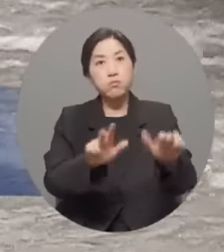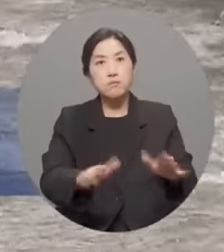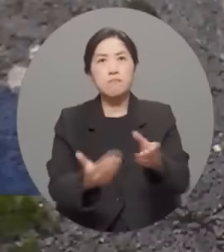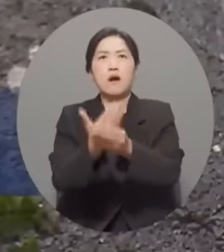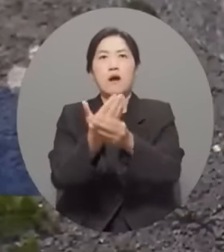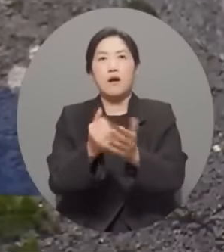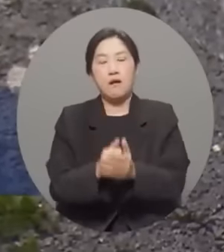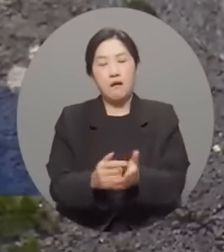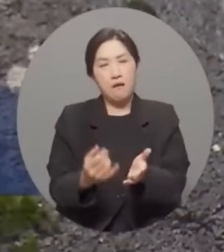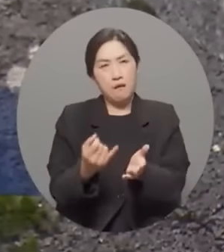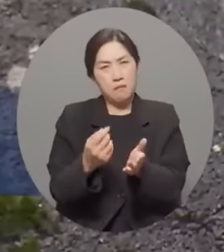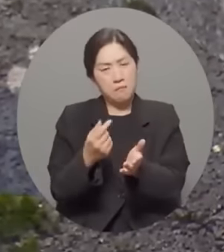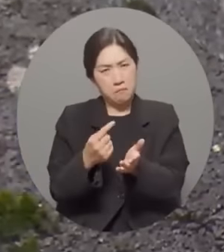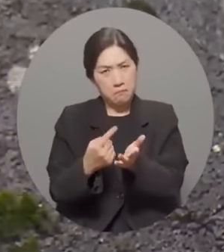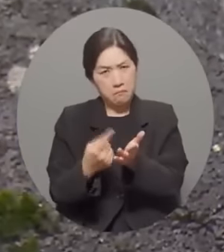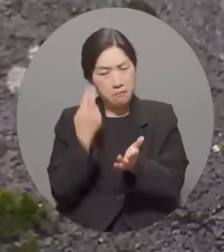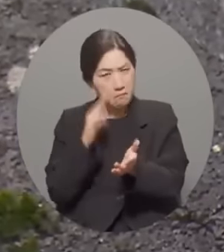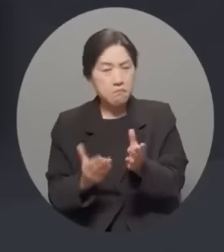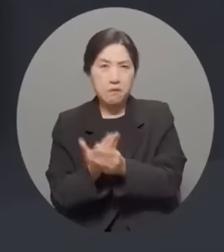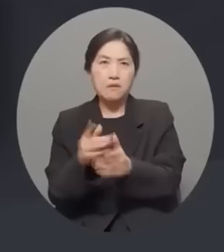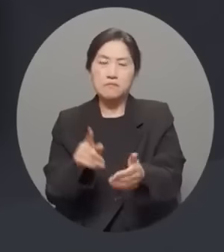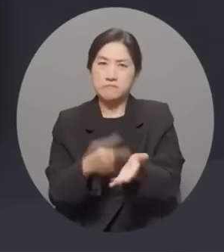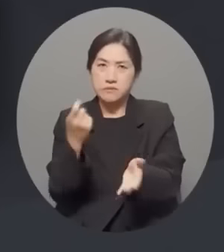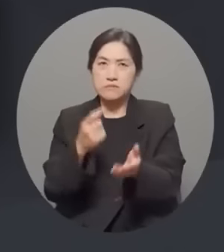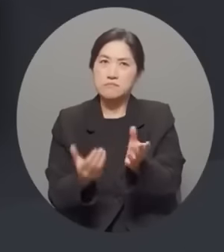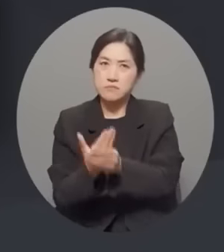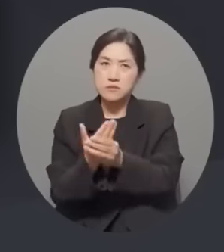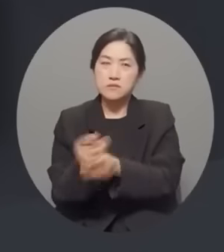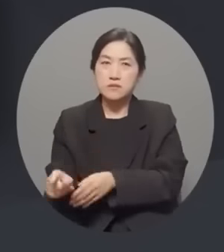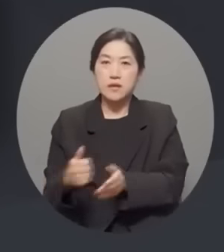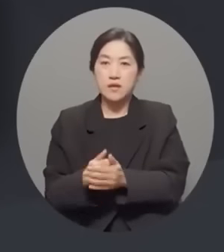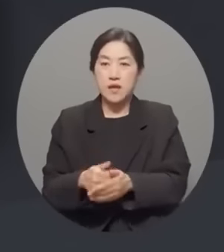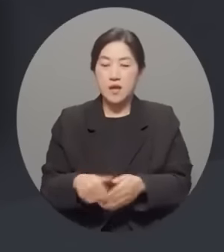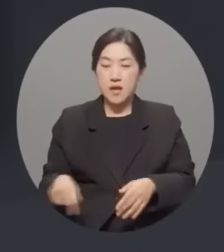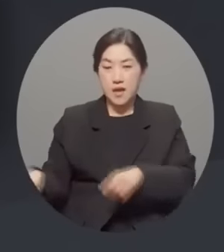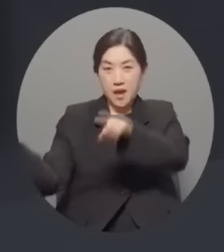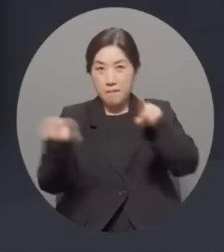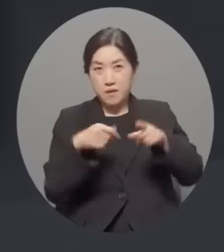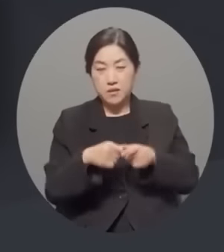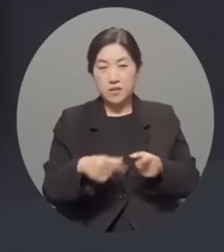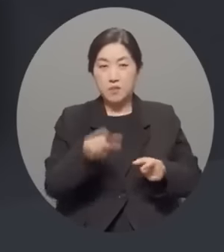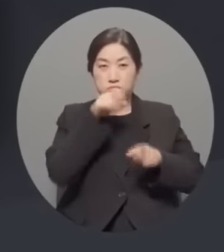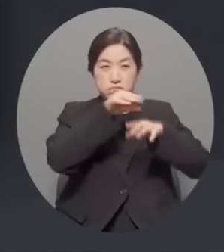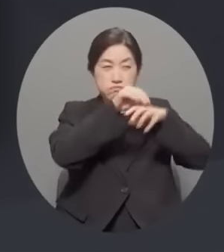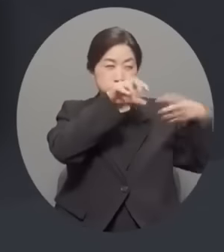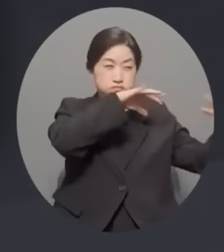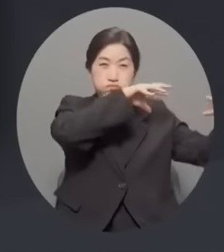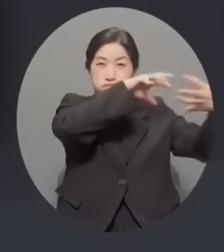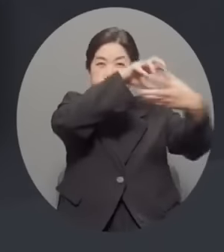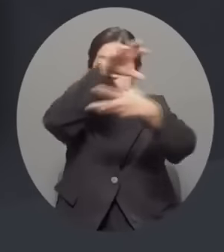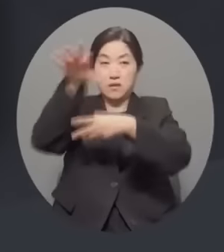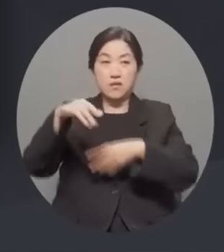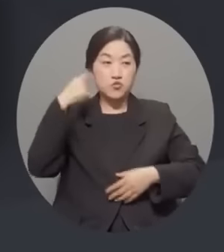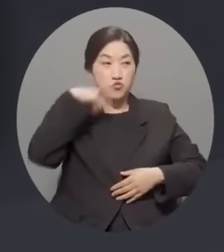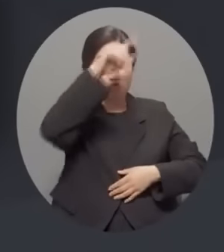아주 예외적인 케이스로 보입니다. 당시 한반도로 유입된 수증기의 모습입니다. 중국